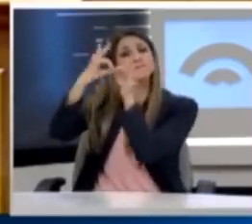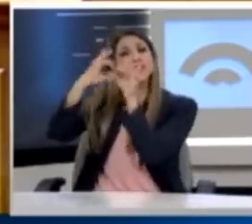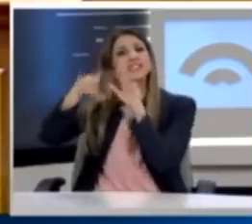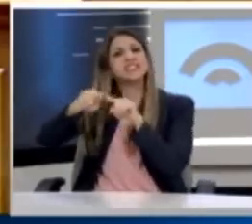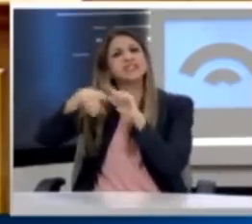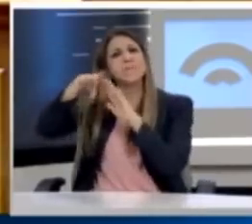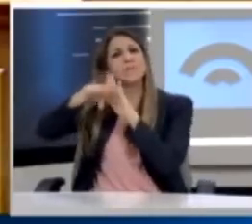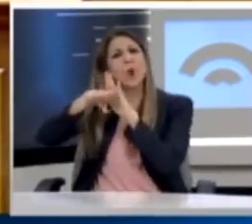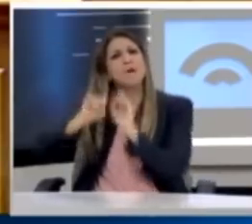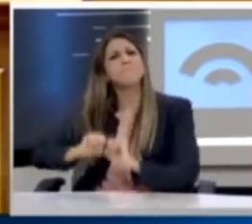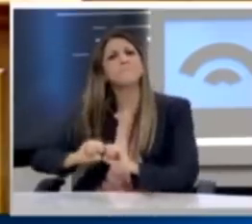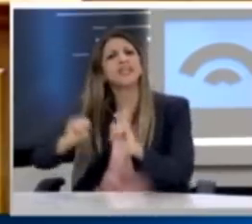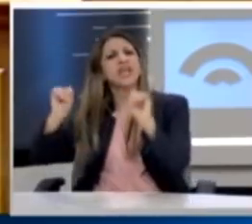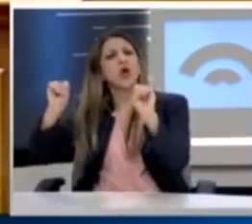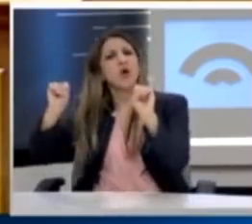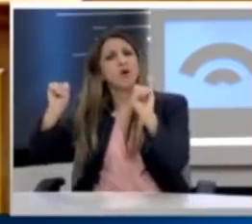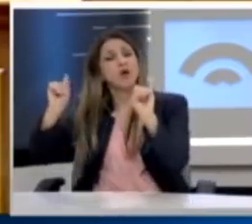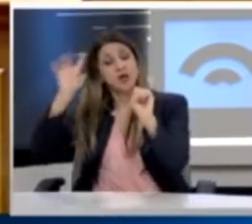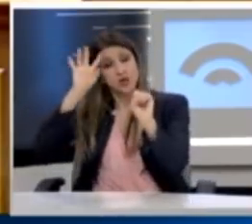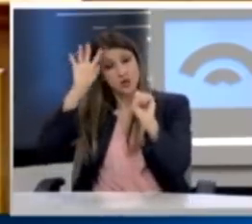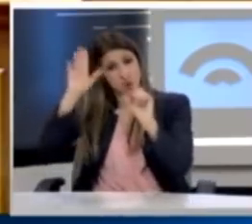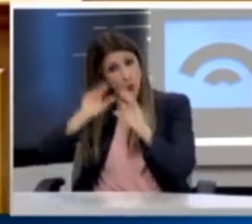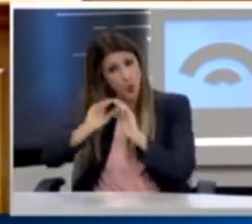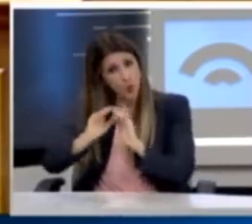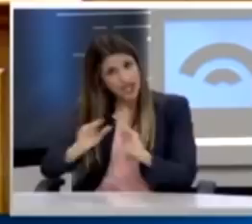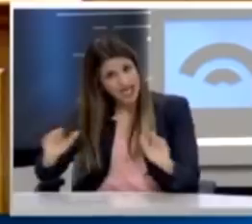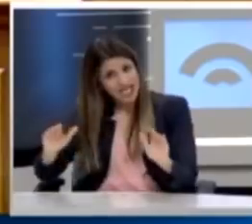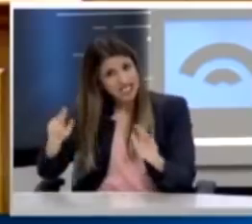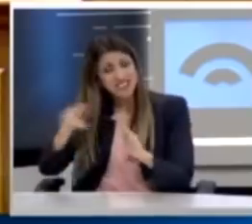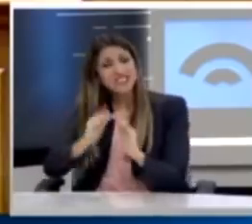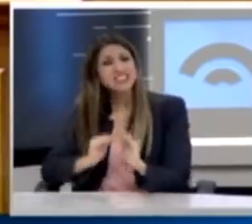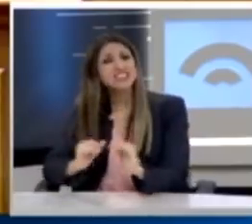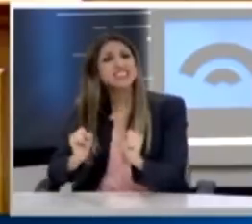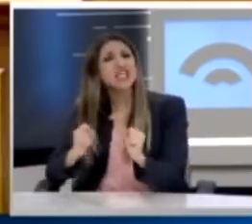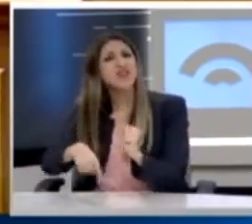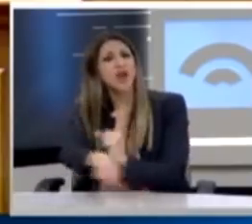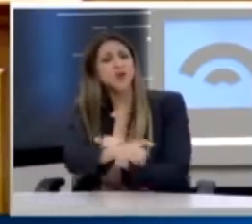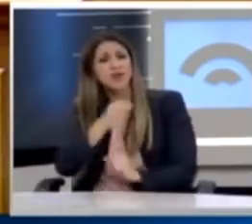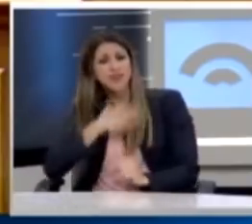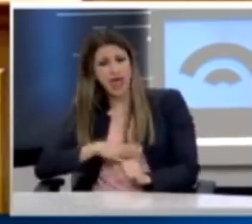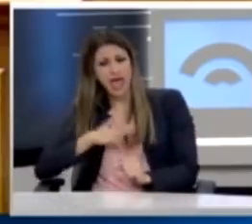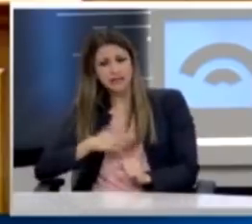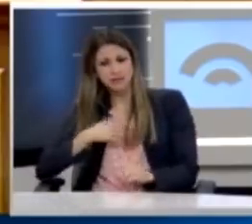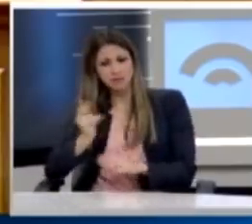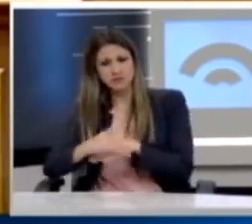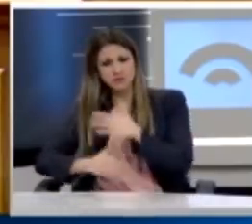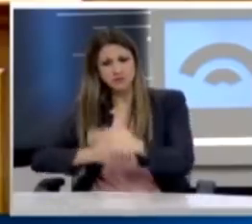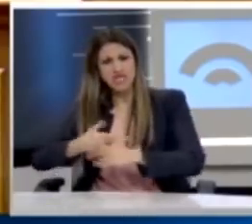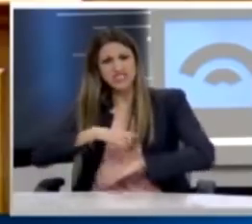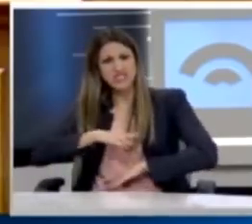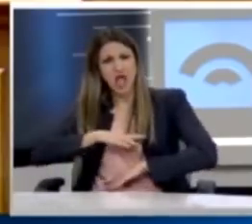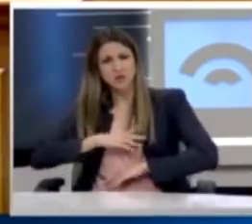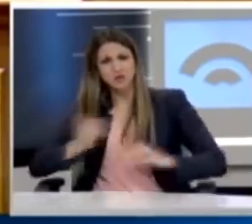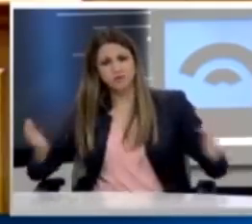πλήγμα. Για την ειρήνη και τη σταθερότητα ψηφίζετε τις αποφάσεις εντατικοποίησης της στρατιωτικοποίησης